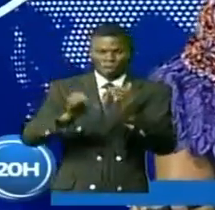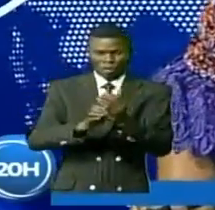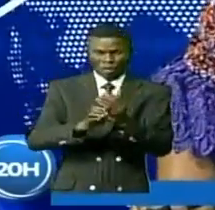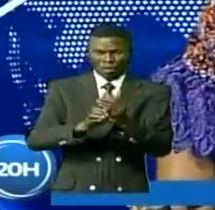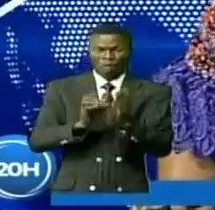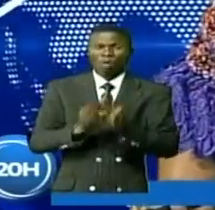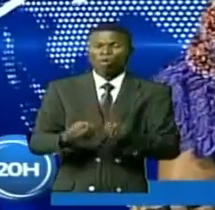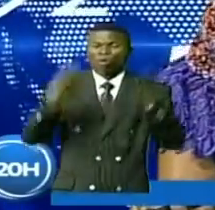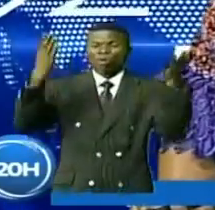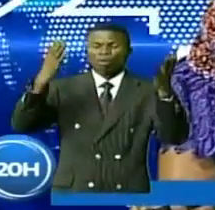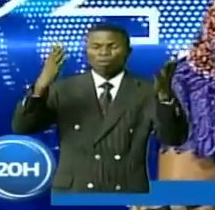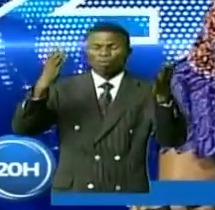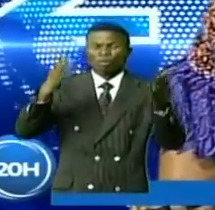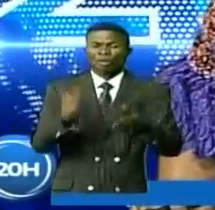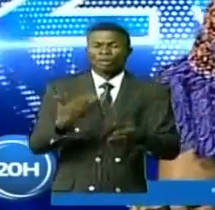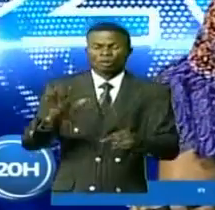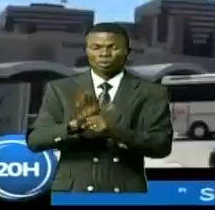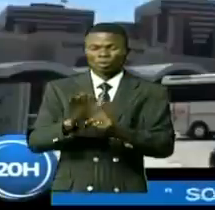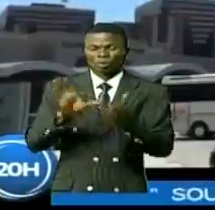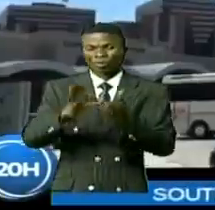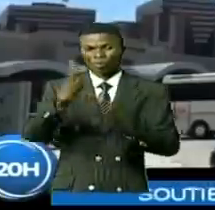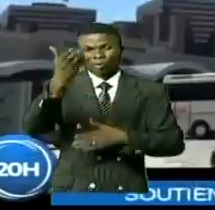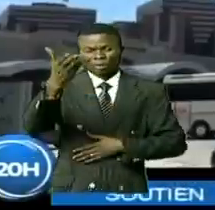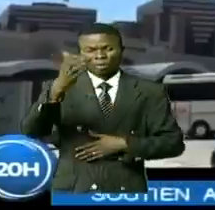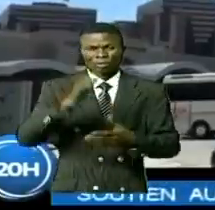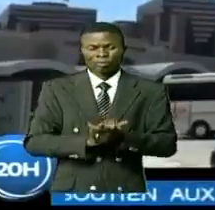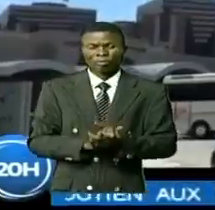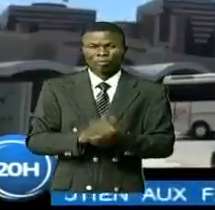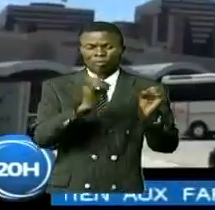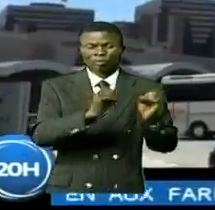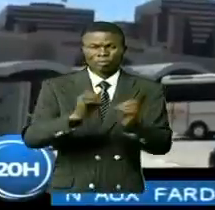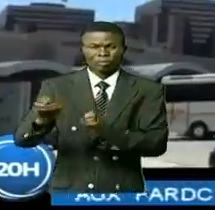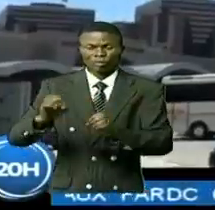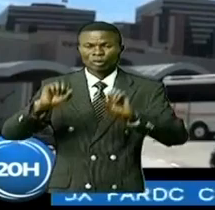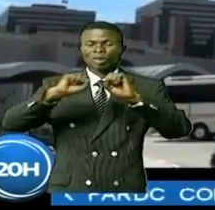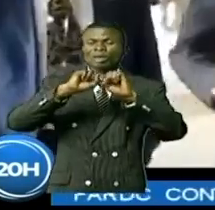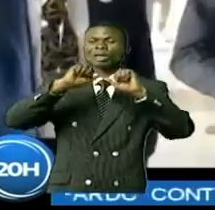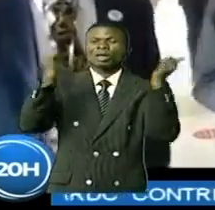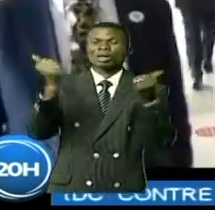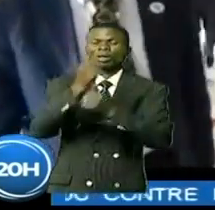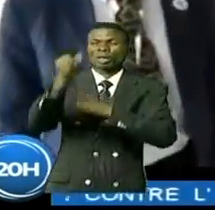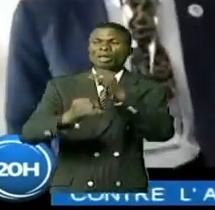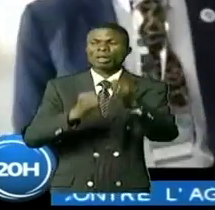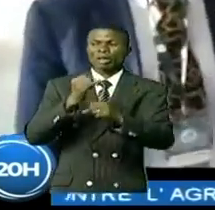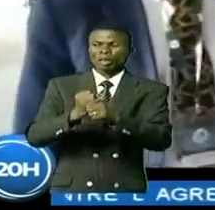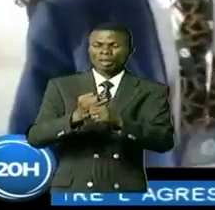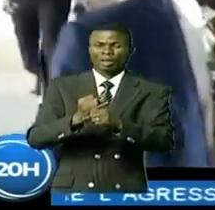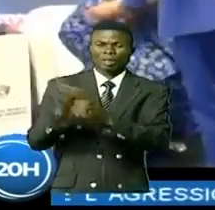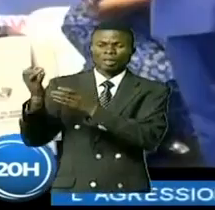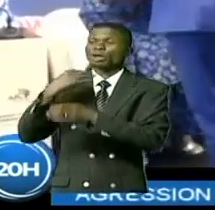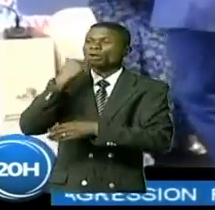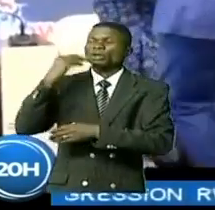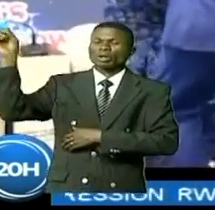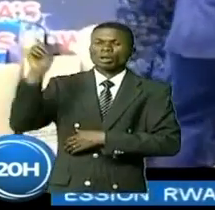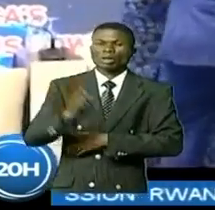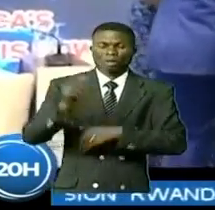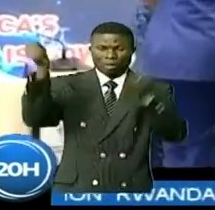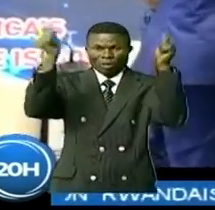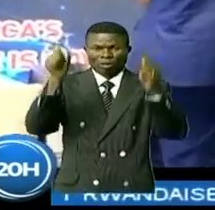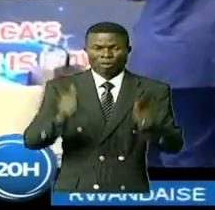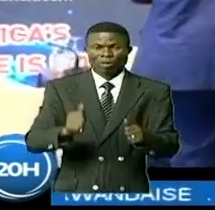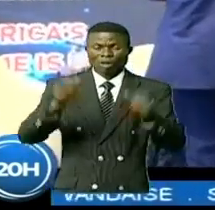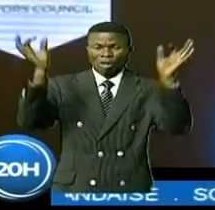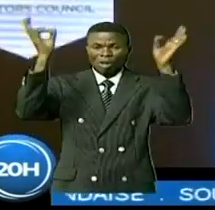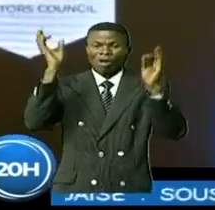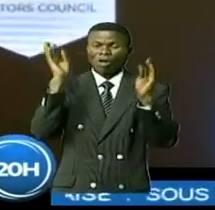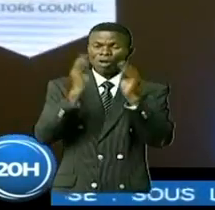explosion démographique. Marthe Mangazakalala. Organisé par l'Association internationale des investisseurs en Afrique, ce forum vise